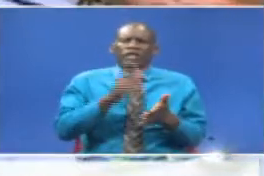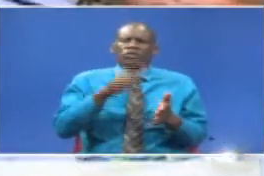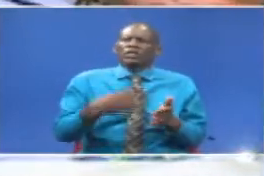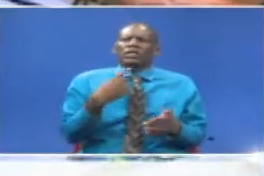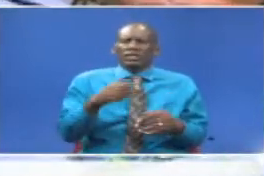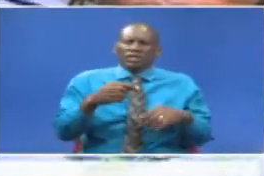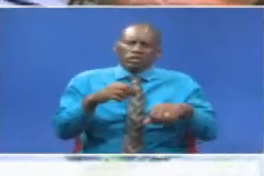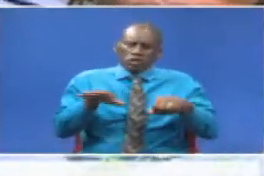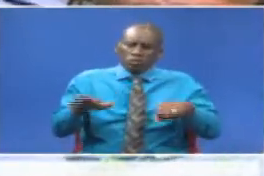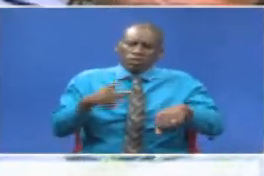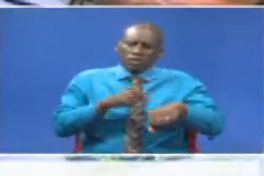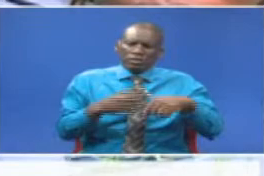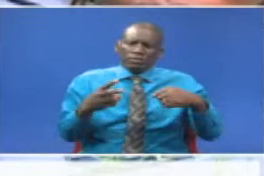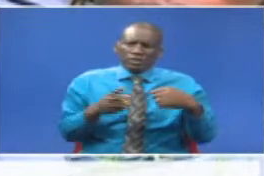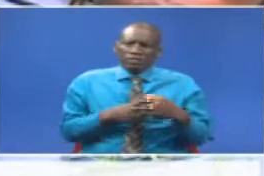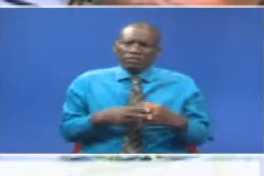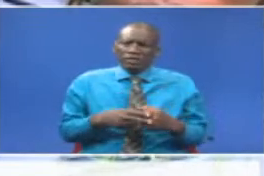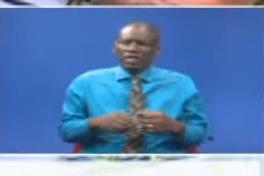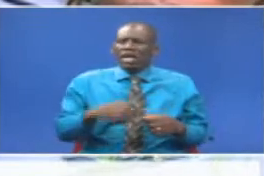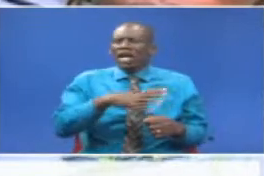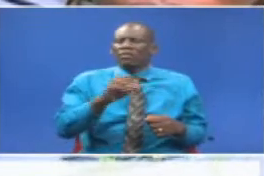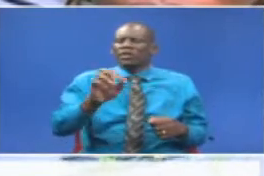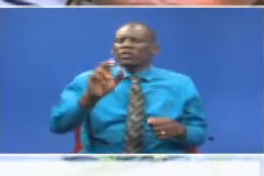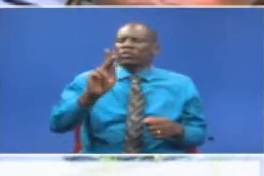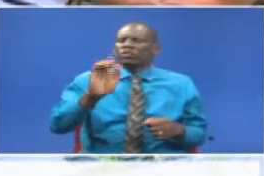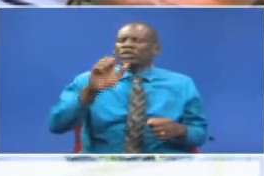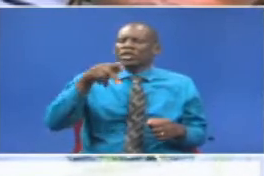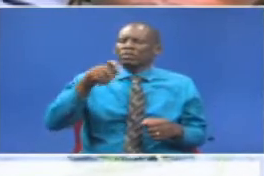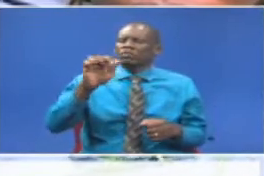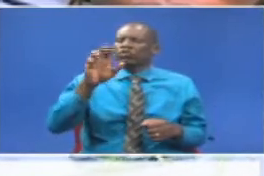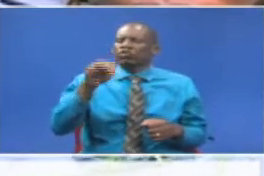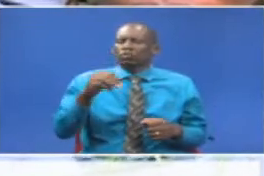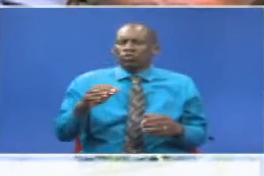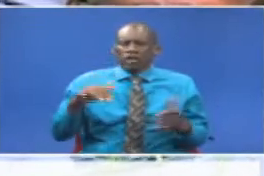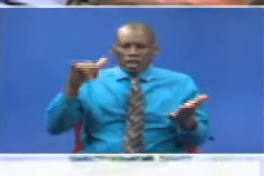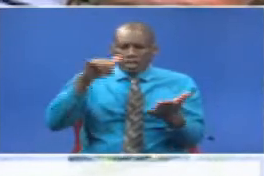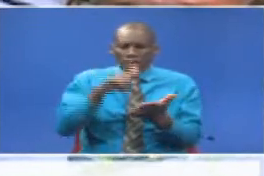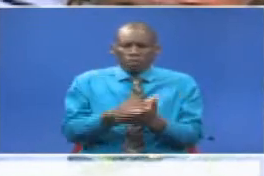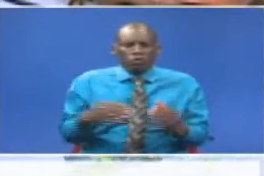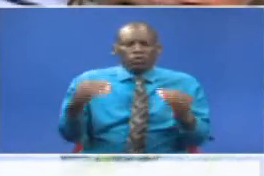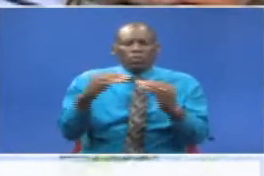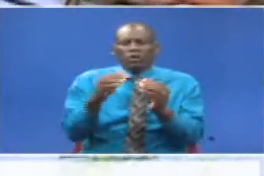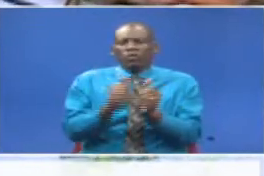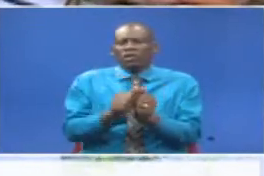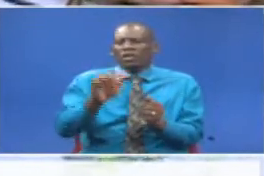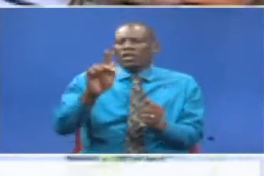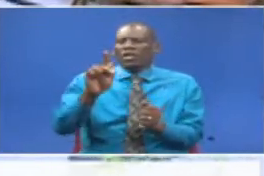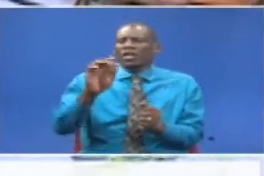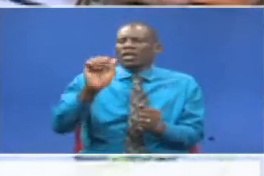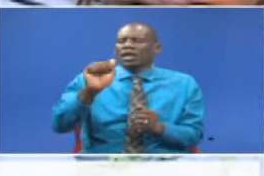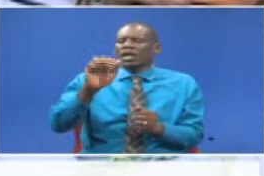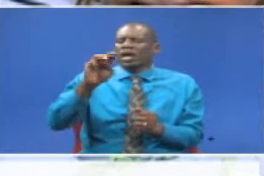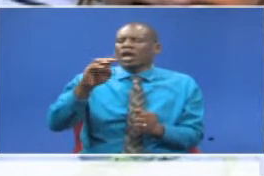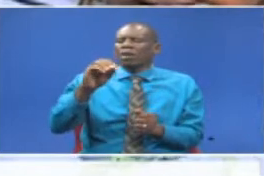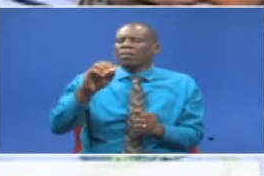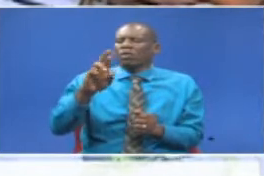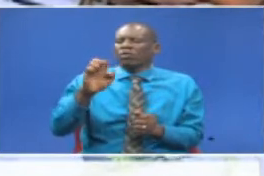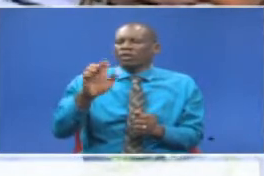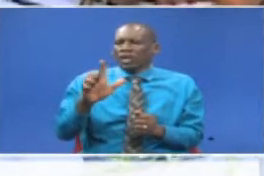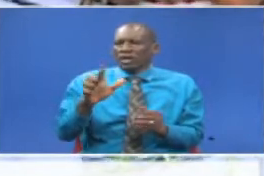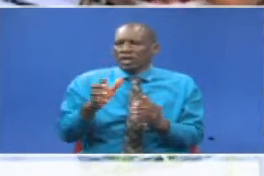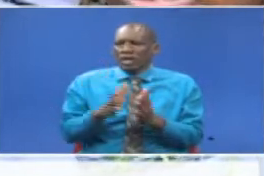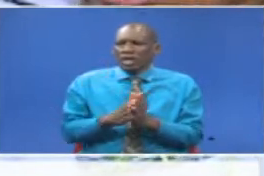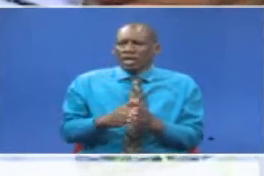moja. Mindi nilipereka Kiptum mpaka airport, tukakutana na Kiptum na Kamorer na Ambos